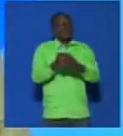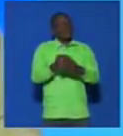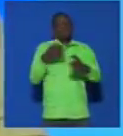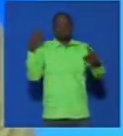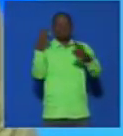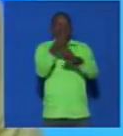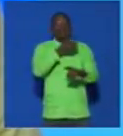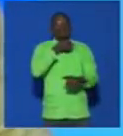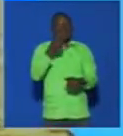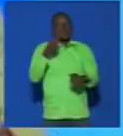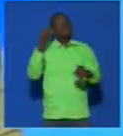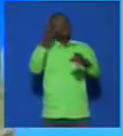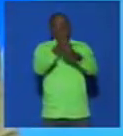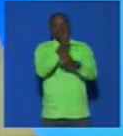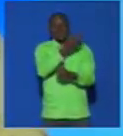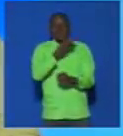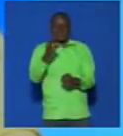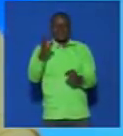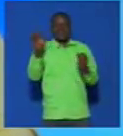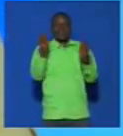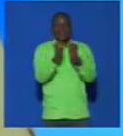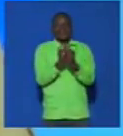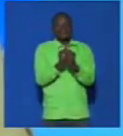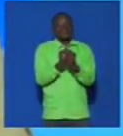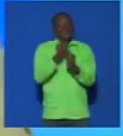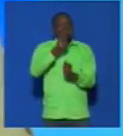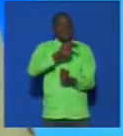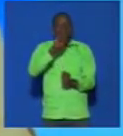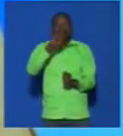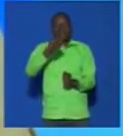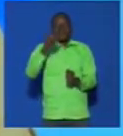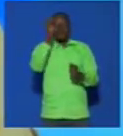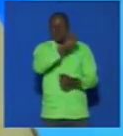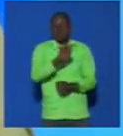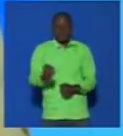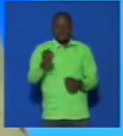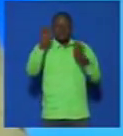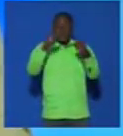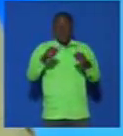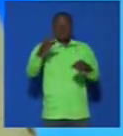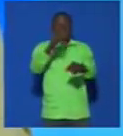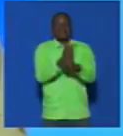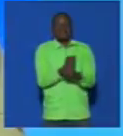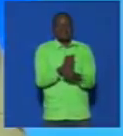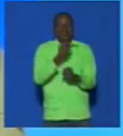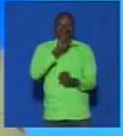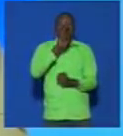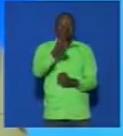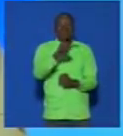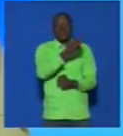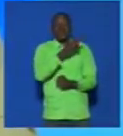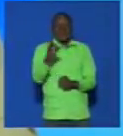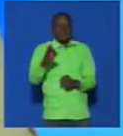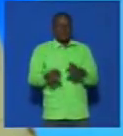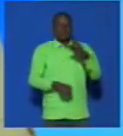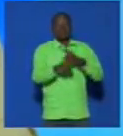accident et qu'ils ont battu le burkina avec avec la manière et à la gadoue ils sont capables de battre le burkina c'est vrai qu'au burkina au syndicat